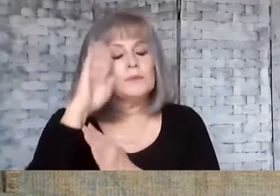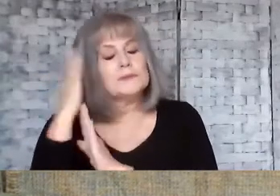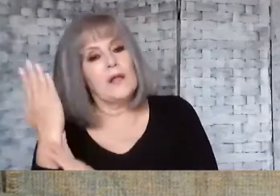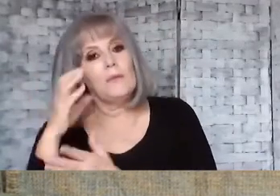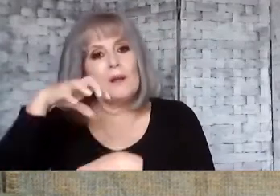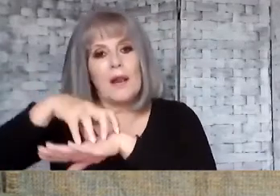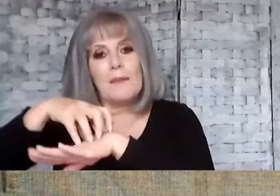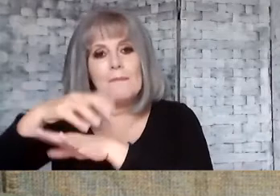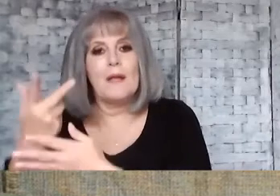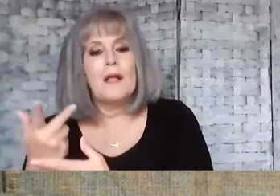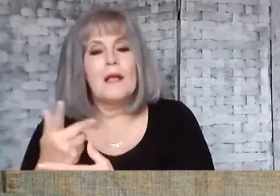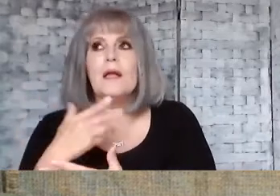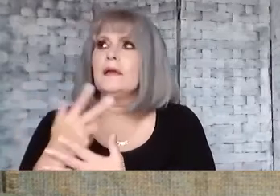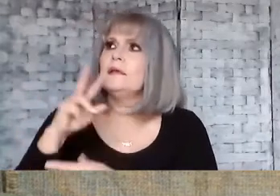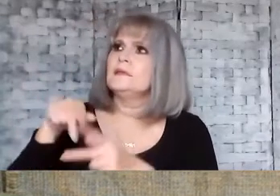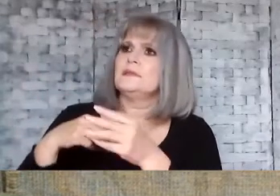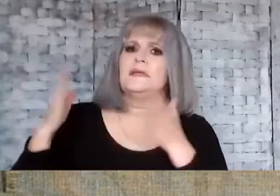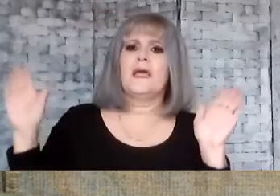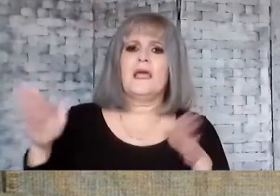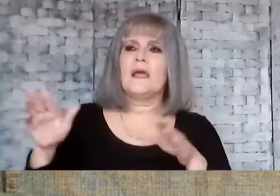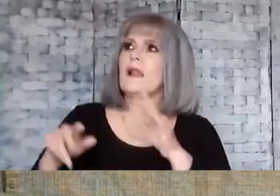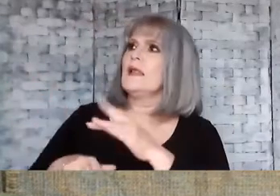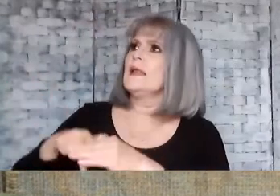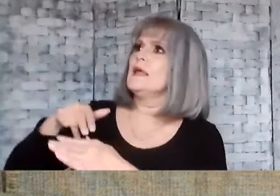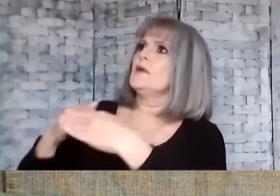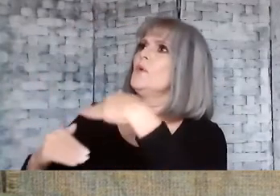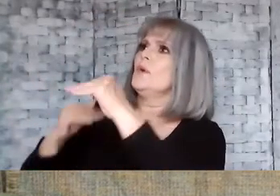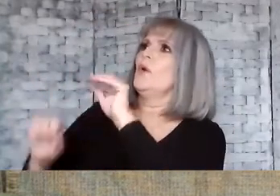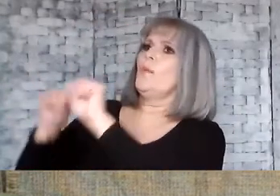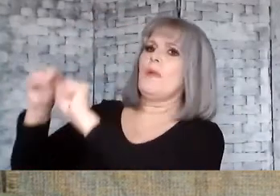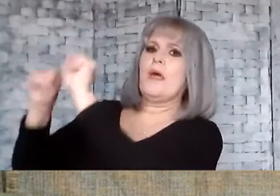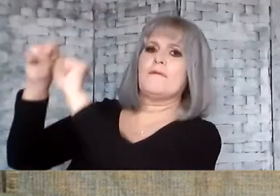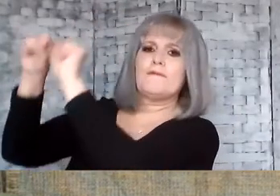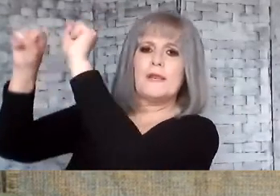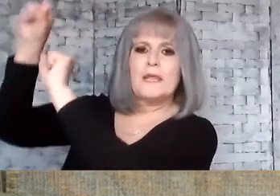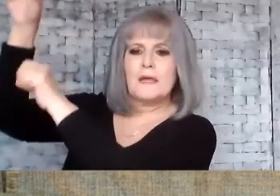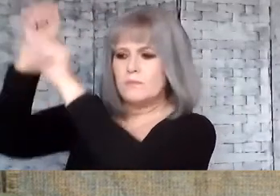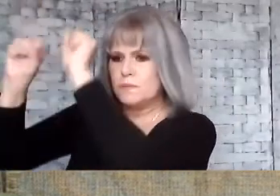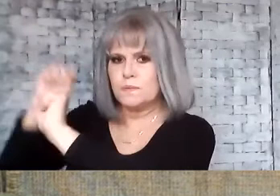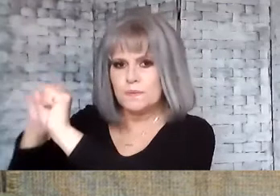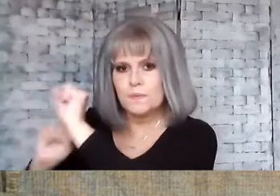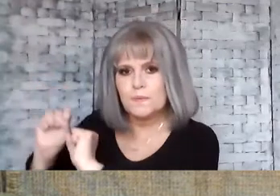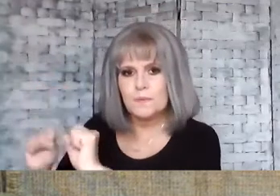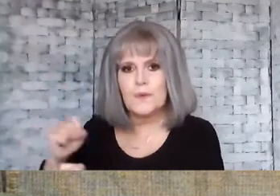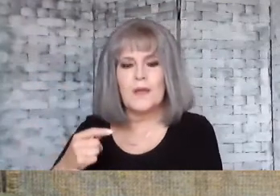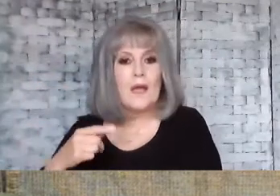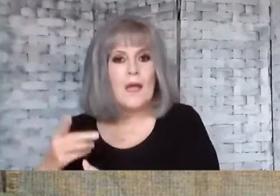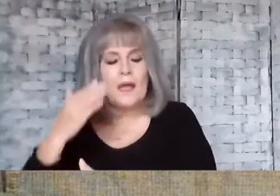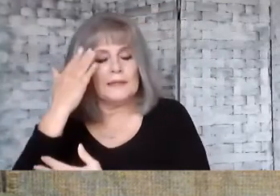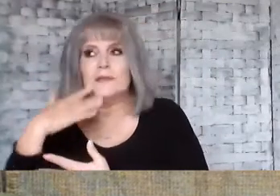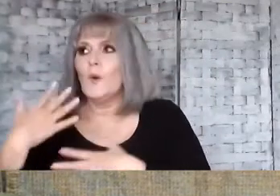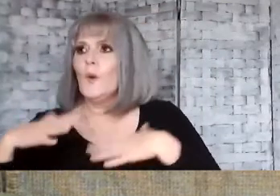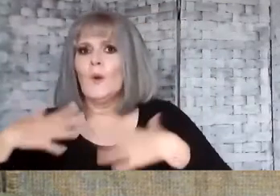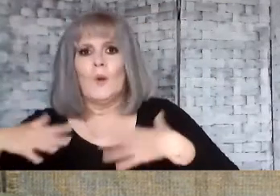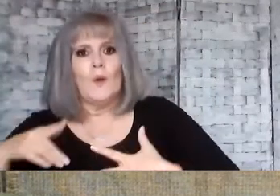oop en die engel is op die leer op en af die heerlijkheid van die Here. Hy skrik wakker, hy sê, ek het nie geweet, hierdie